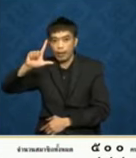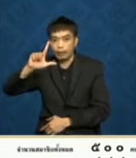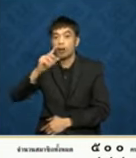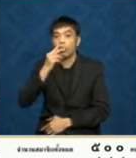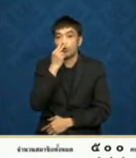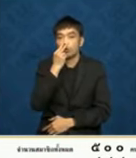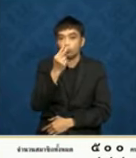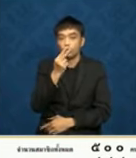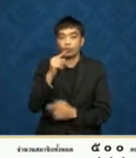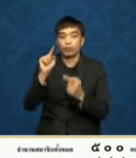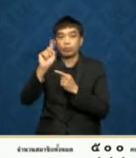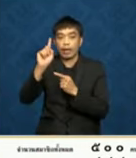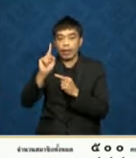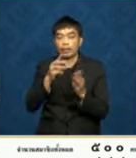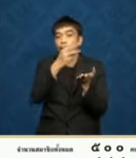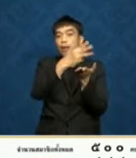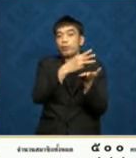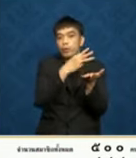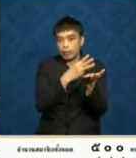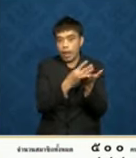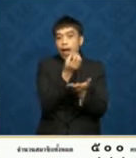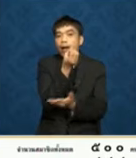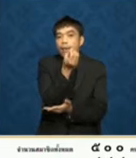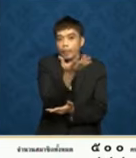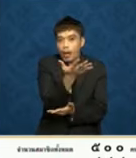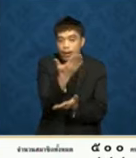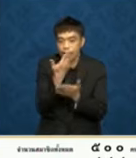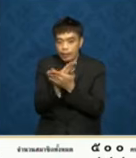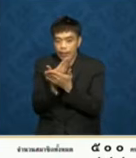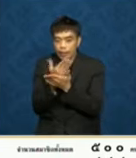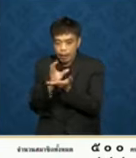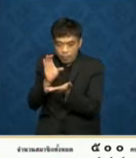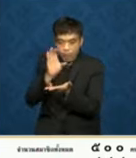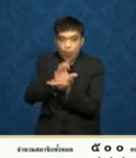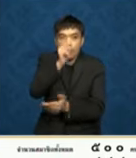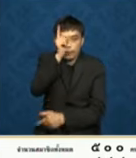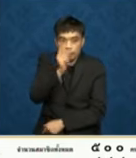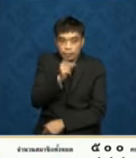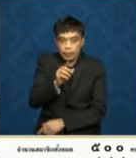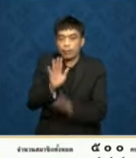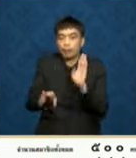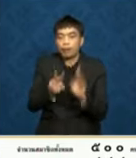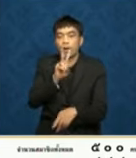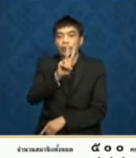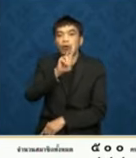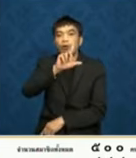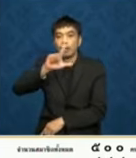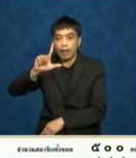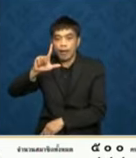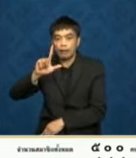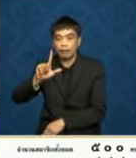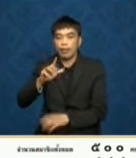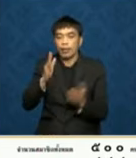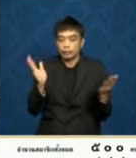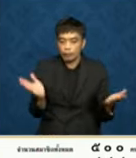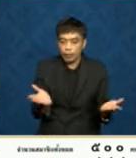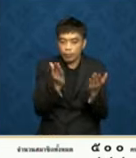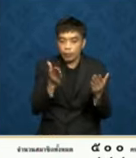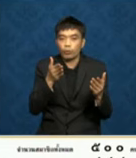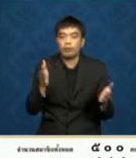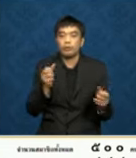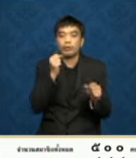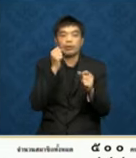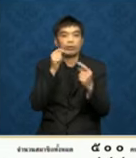จะเป็นโครงการดานวิชาการเสยสนใหญ่มีกบลทุนจิๆเพีงแค่ 2. Hayırแเป็การสนed Titารดำเนร Corpor Club